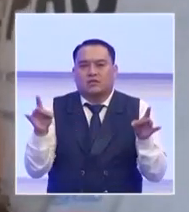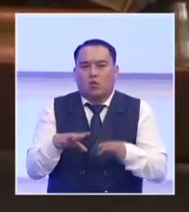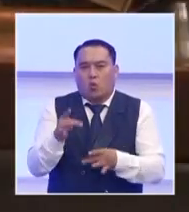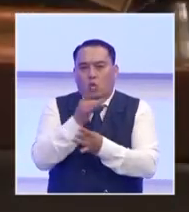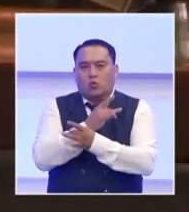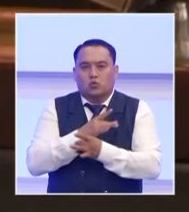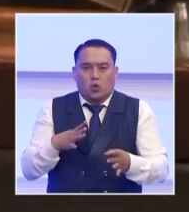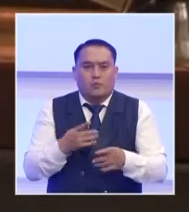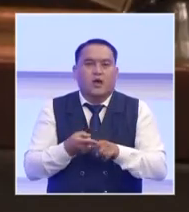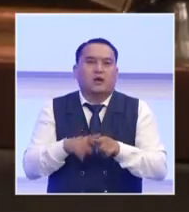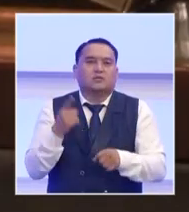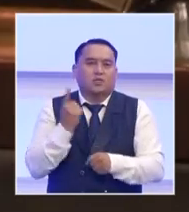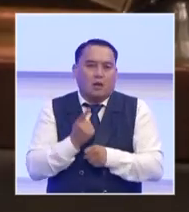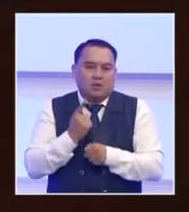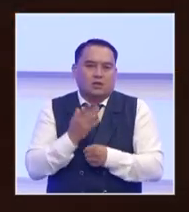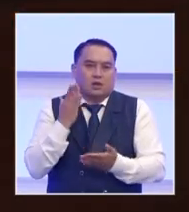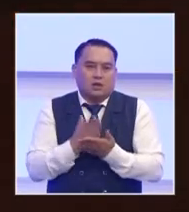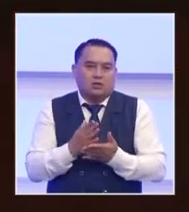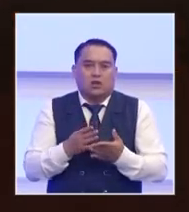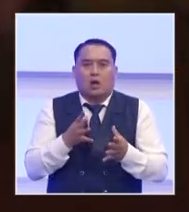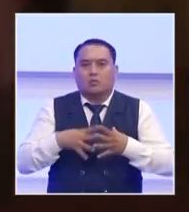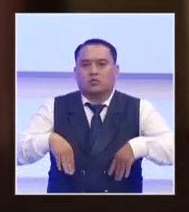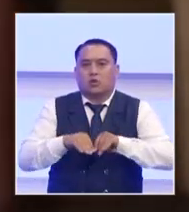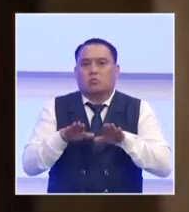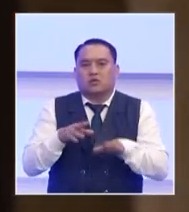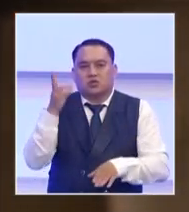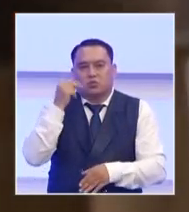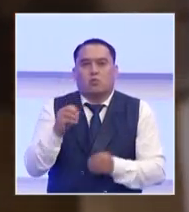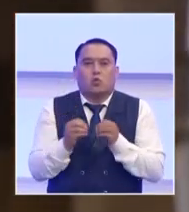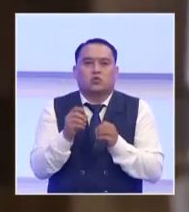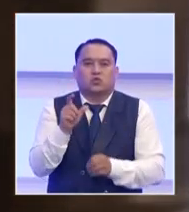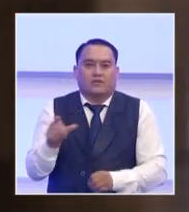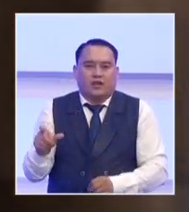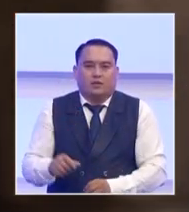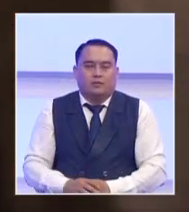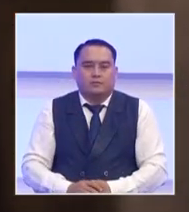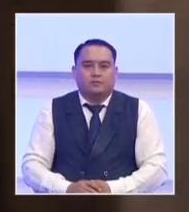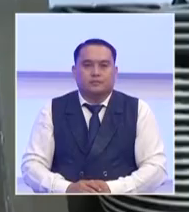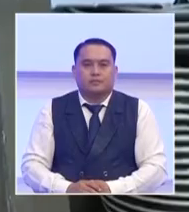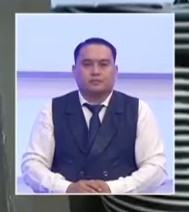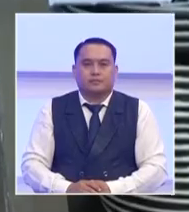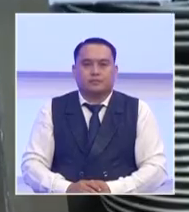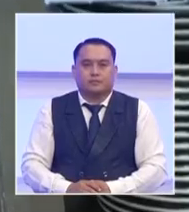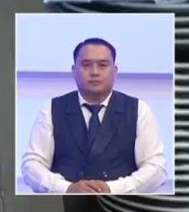и культуры однако действует запрет на собрании в общественных местах численности более 10 человек